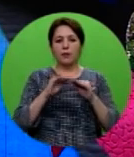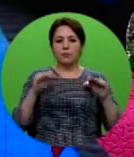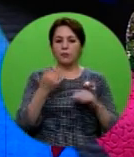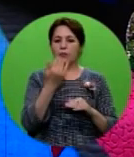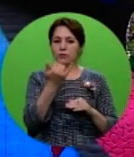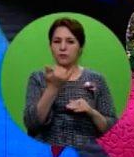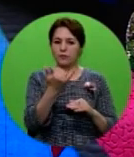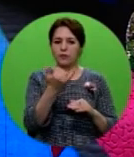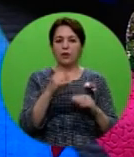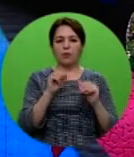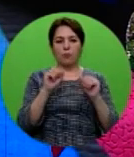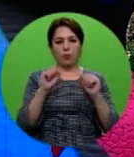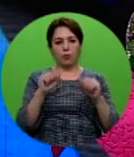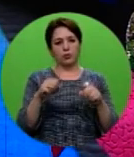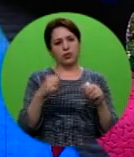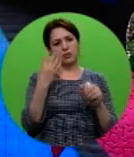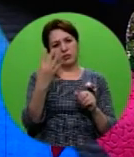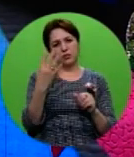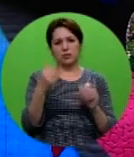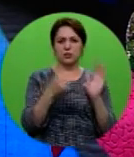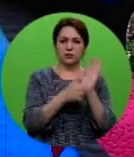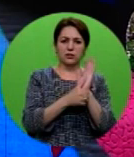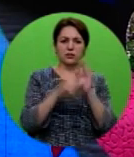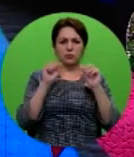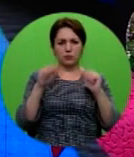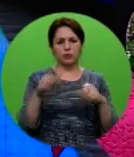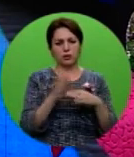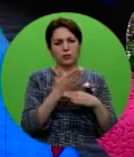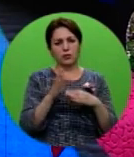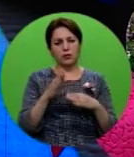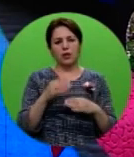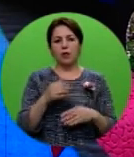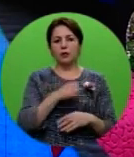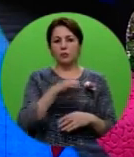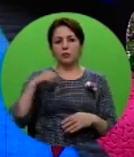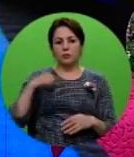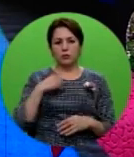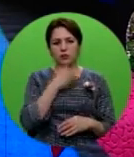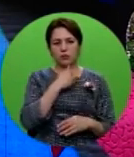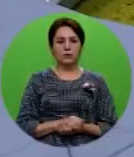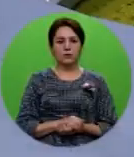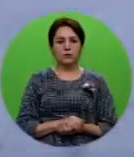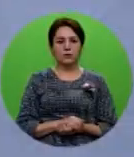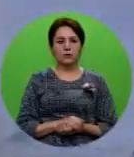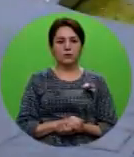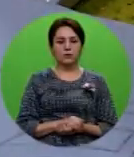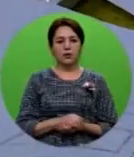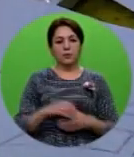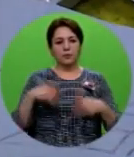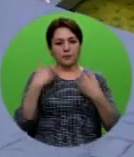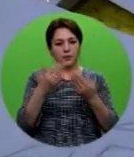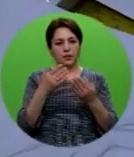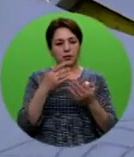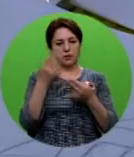говорила, поделить на 4, либо на 6 равных частей. Все зависит от вашей фантазии. На данном